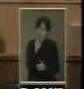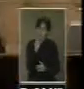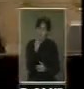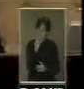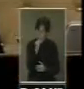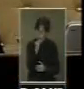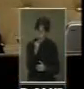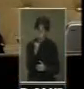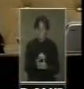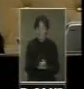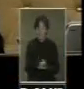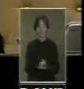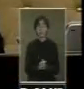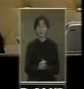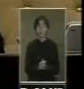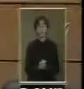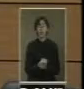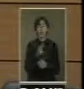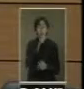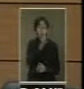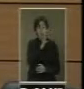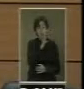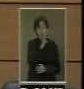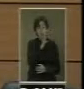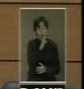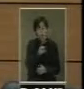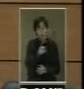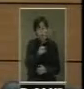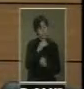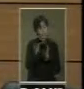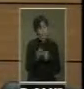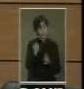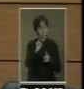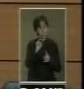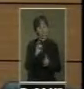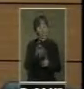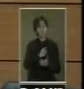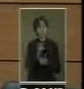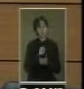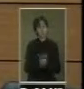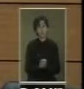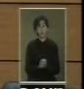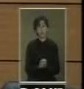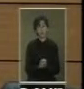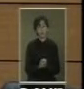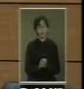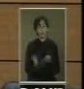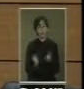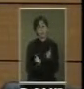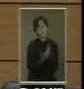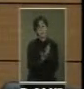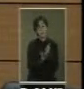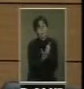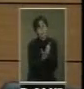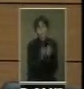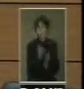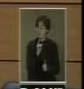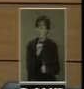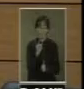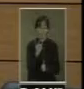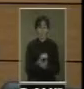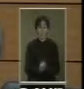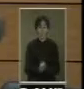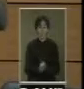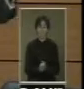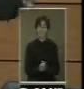ครับ คนพูดความเท็จนี่ต้องเป็นคนต่ำช้าครับไม่มีทางยกย่องไปอย่างอื่นได้แล้ว